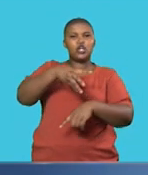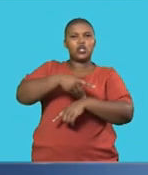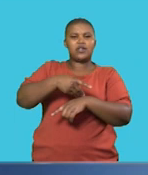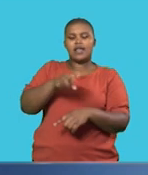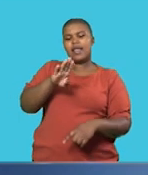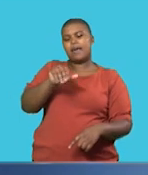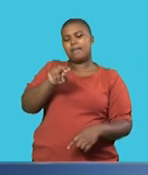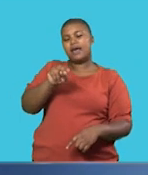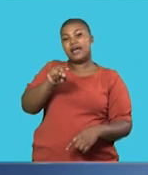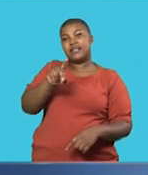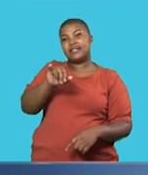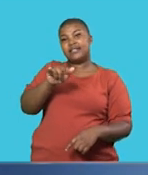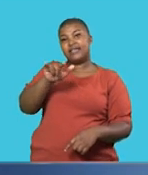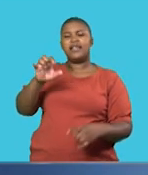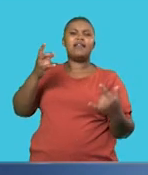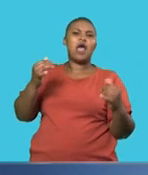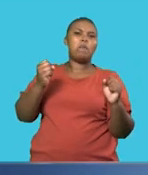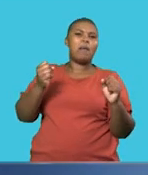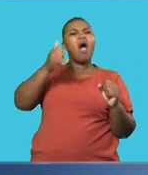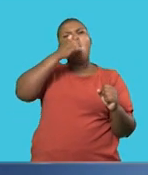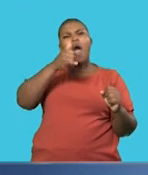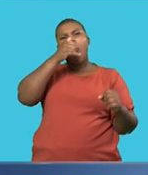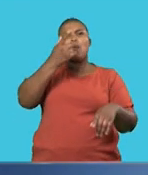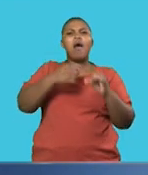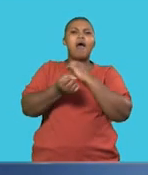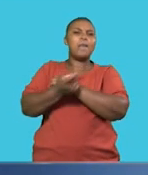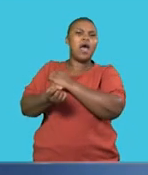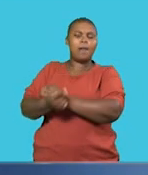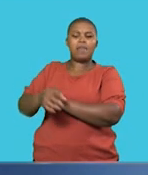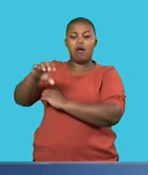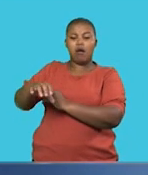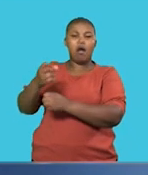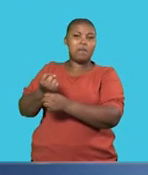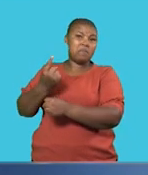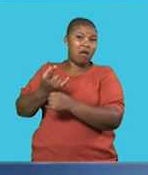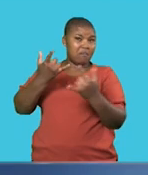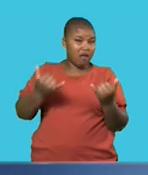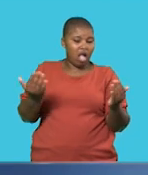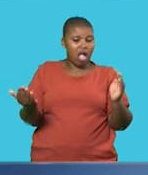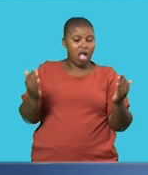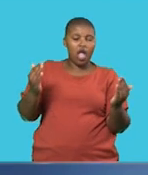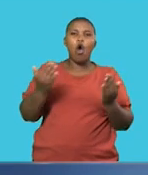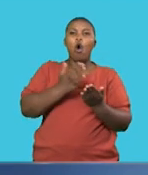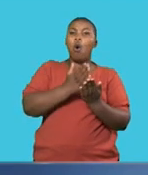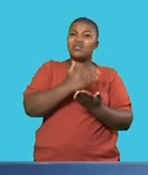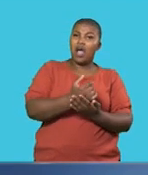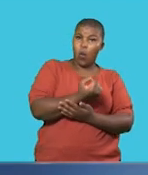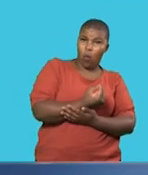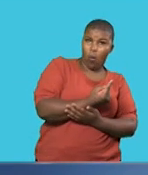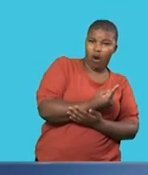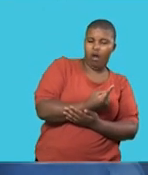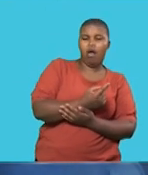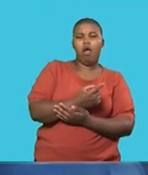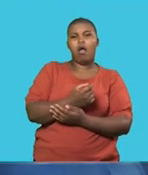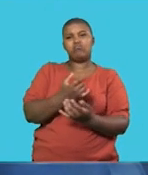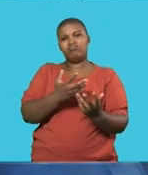Masuku. Izibalo zobugebengu esifundazweni nakaveza ukuthi zikhombise ukwehla kakhulu maqhathaniswa ke nekota yokuqala eyedlulile njengoba